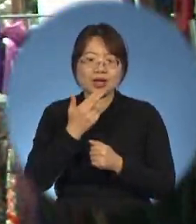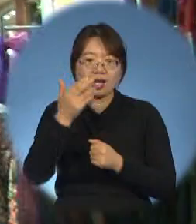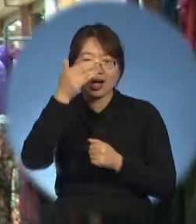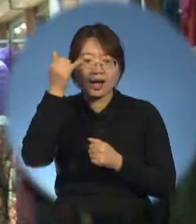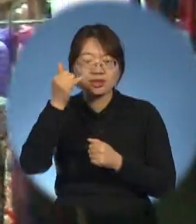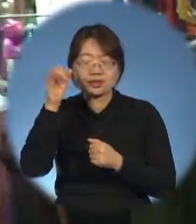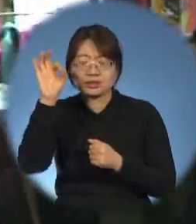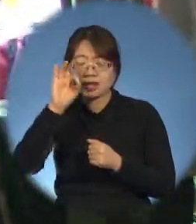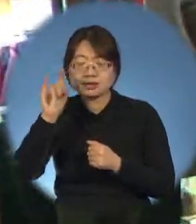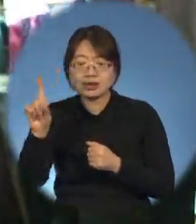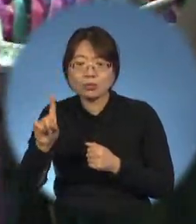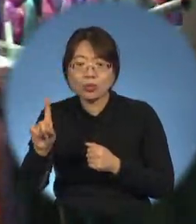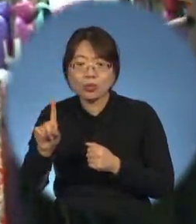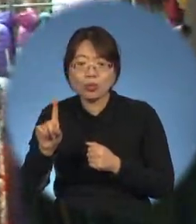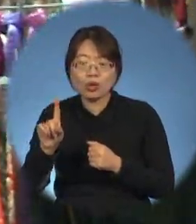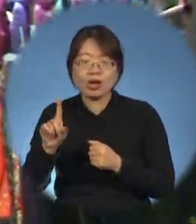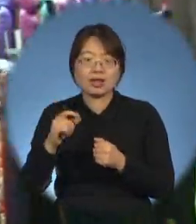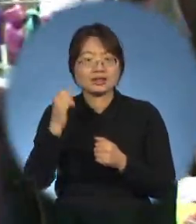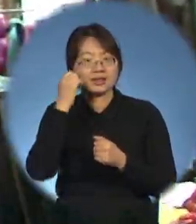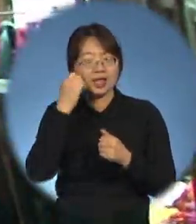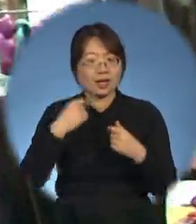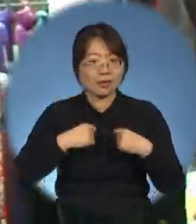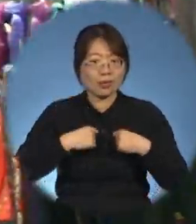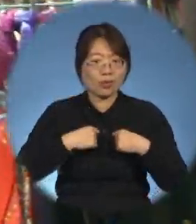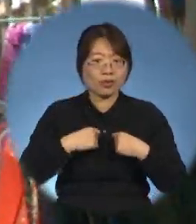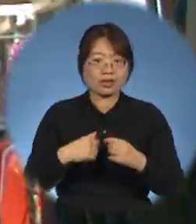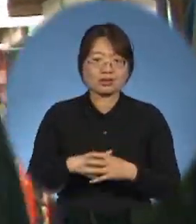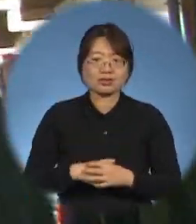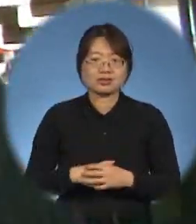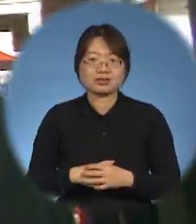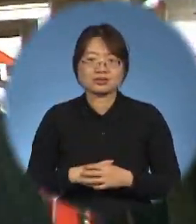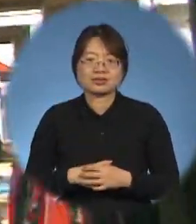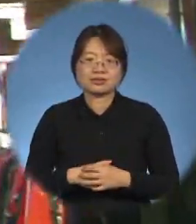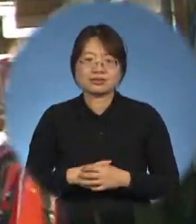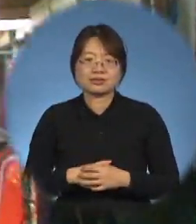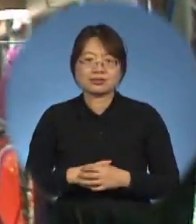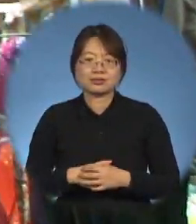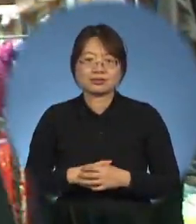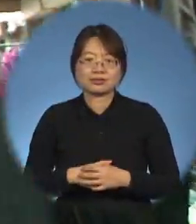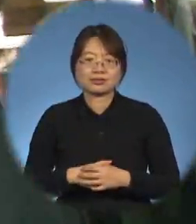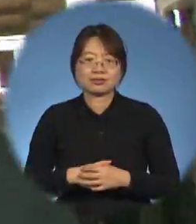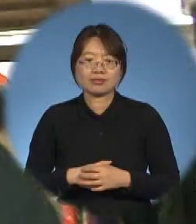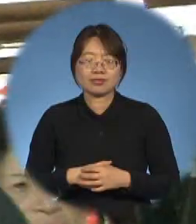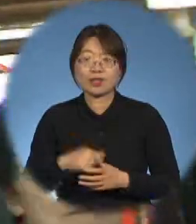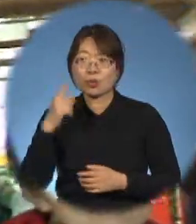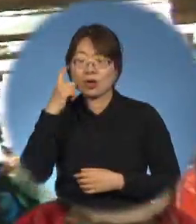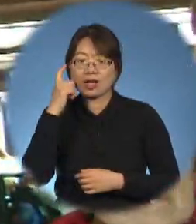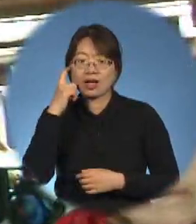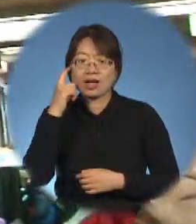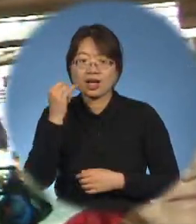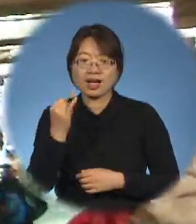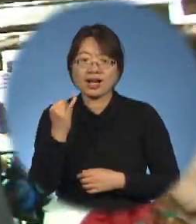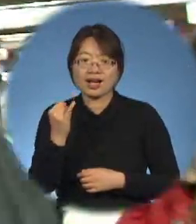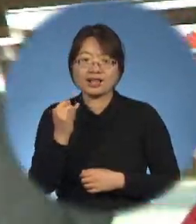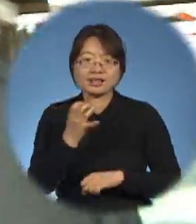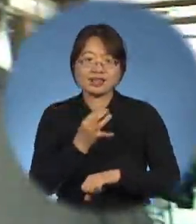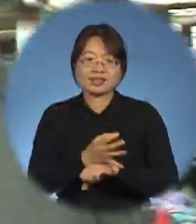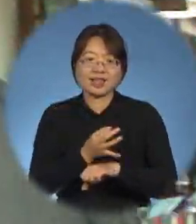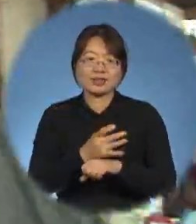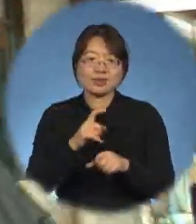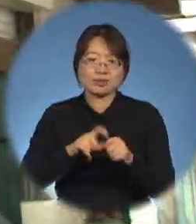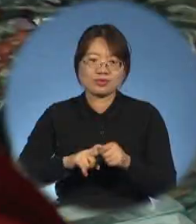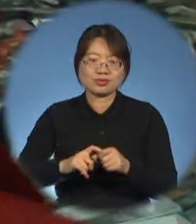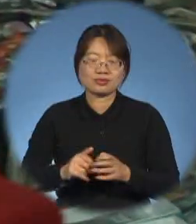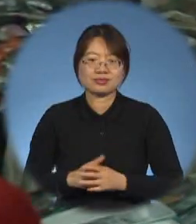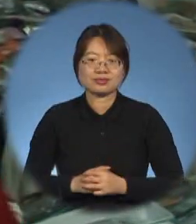못하 주시는 거예요 맛집 한번 담 오시요 아 은 자모 수요 으 아 아 어머니